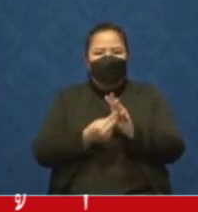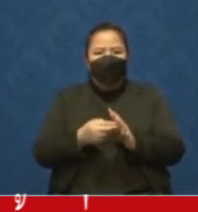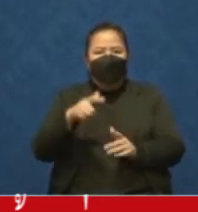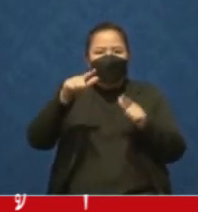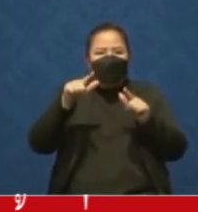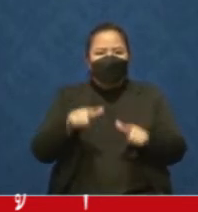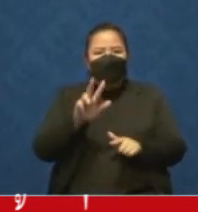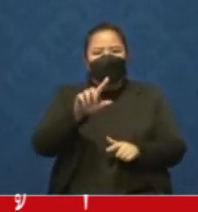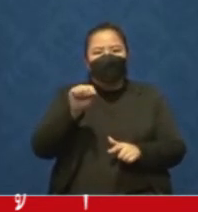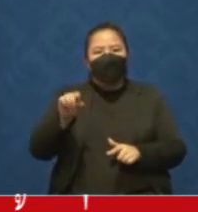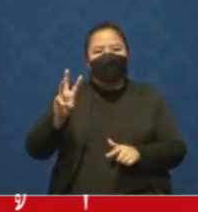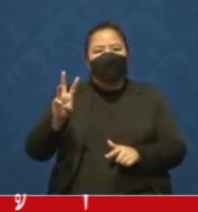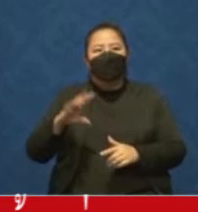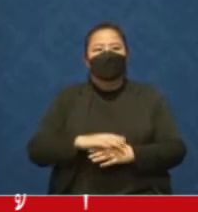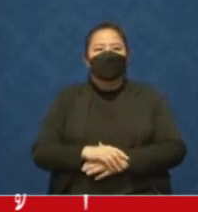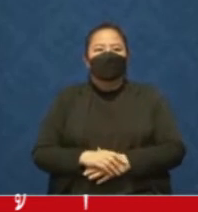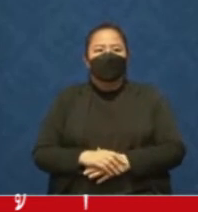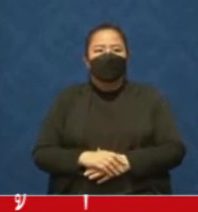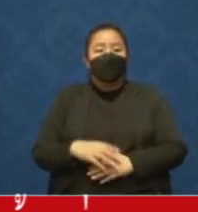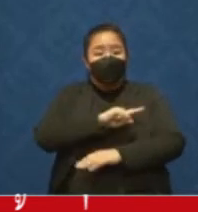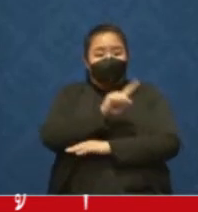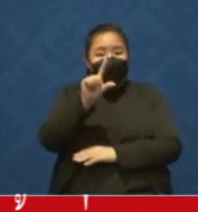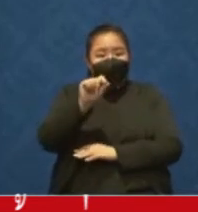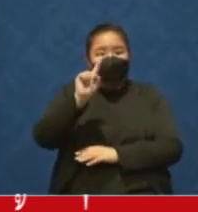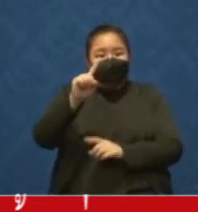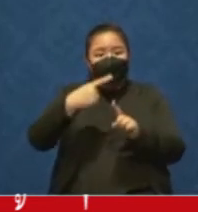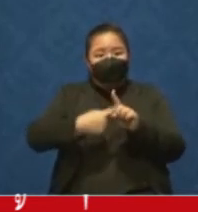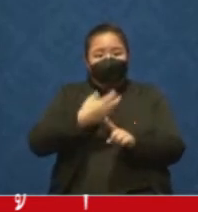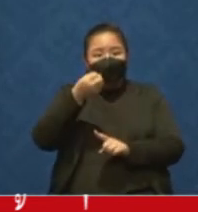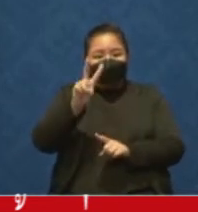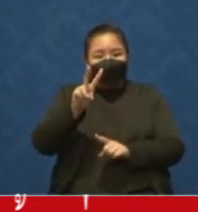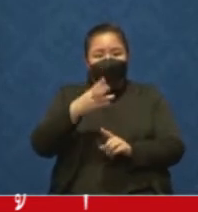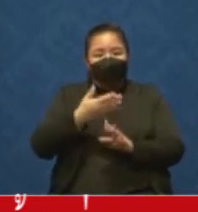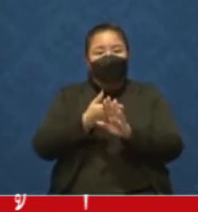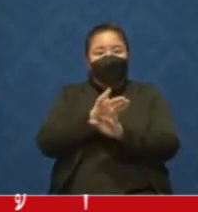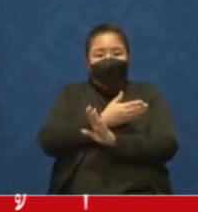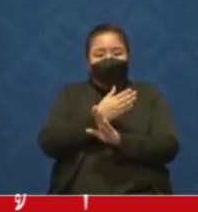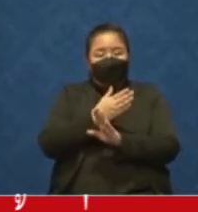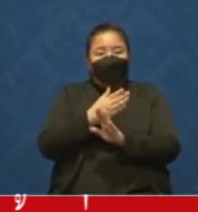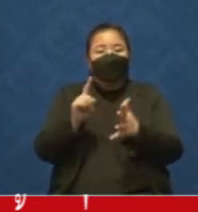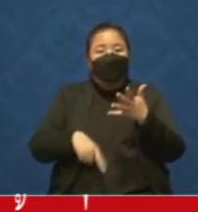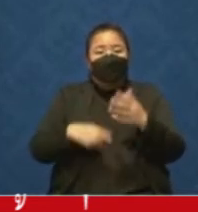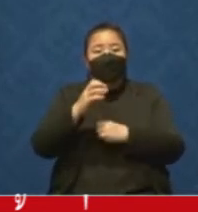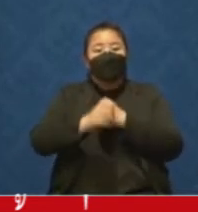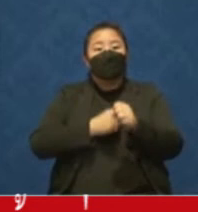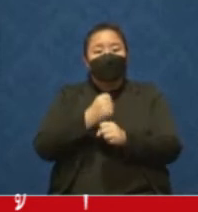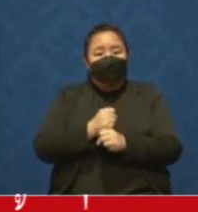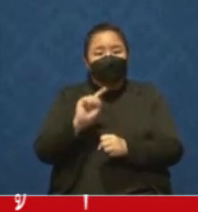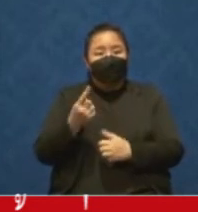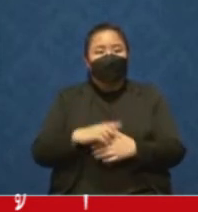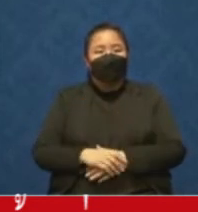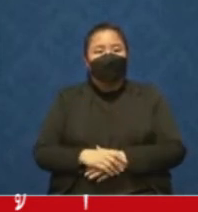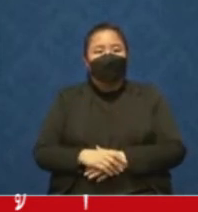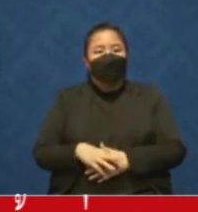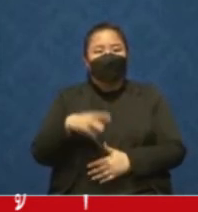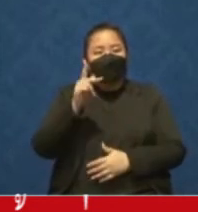เท่าต่ไปครับวันที่ 21 ทัวาคม ก่อนส้นปีไม่นานขณะรัฐมนตรี อนุมัิงบซื้อวัค